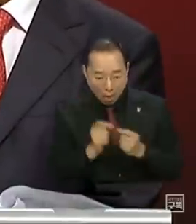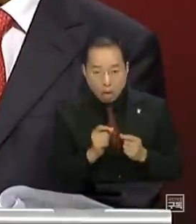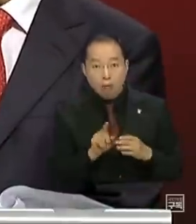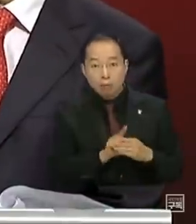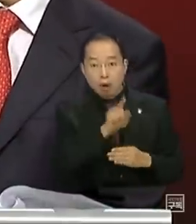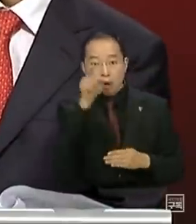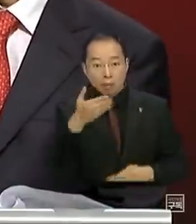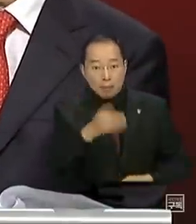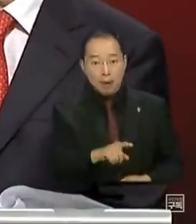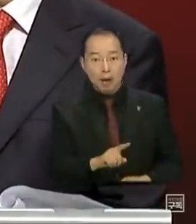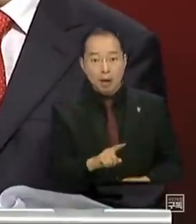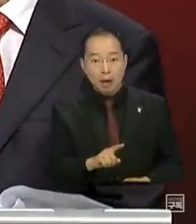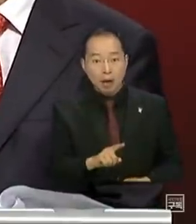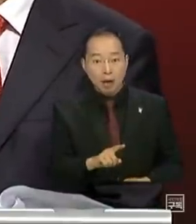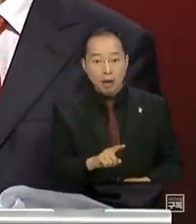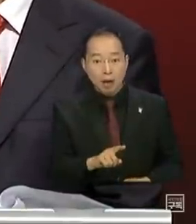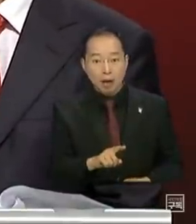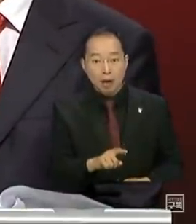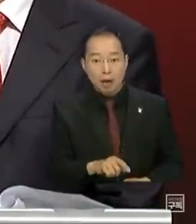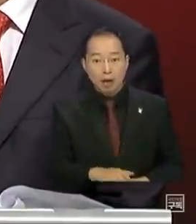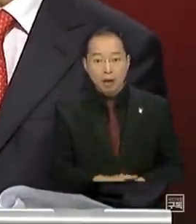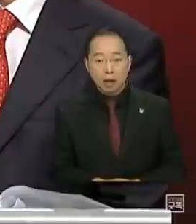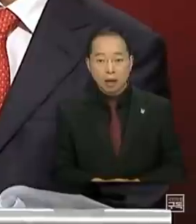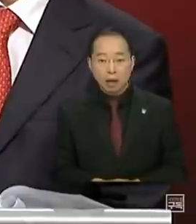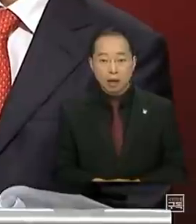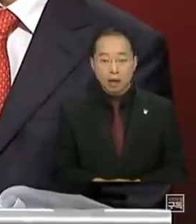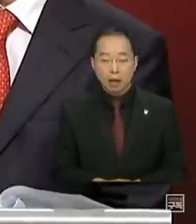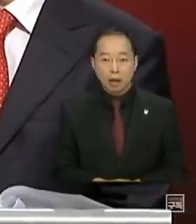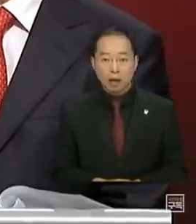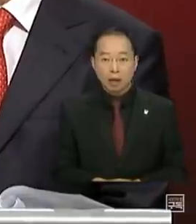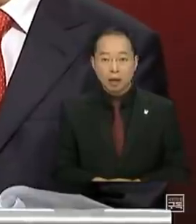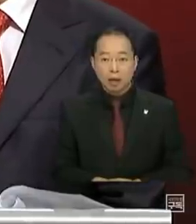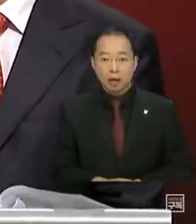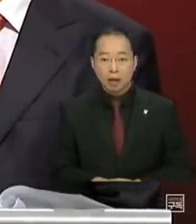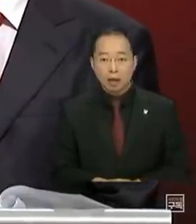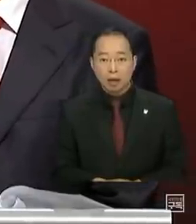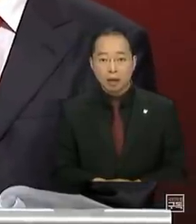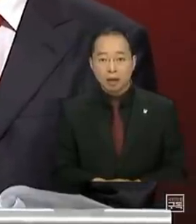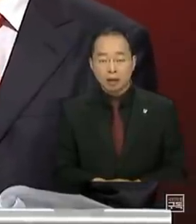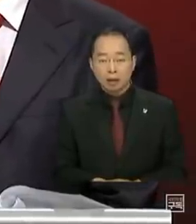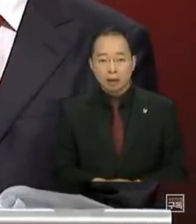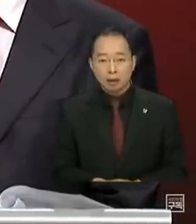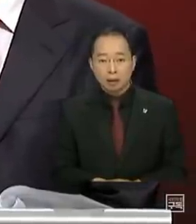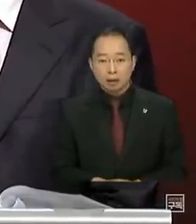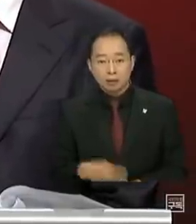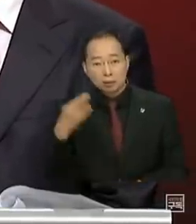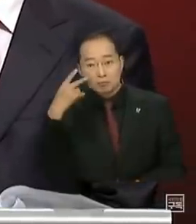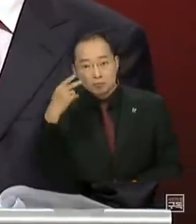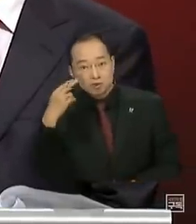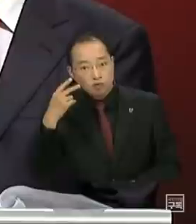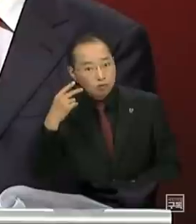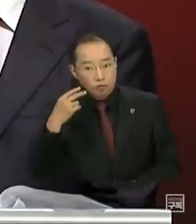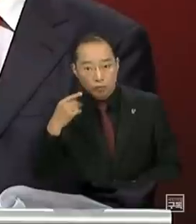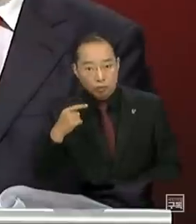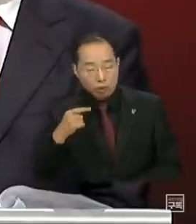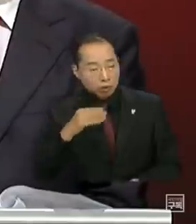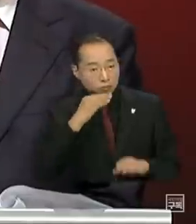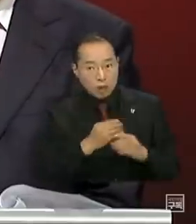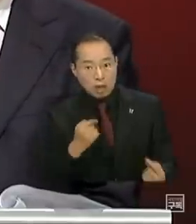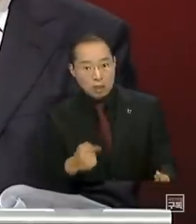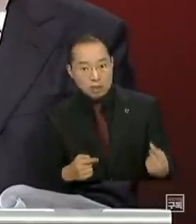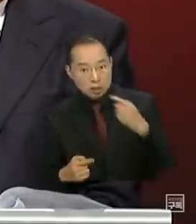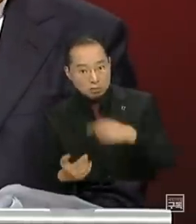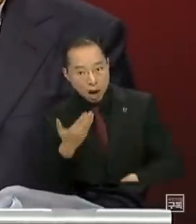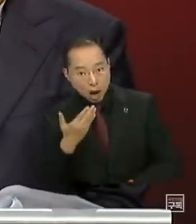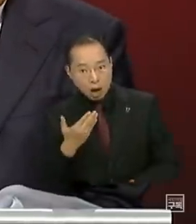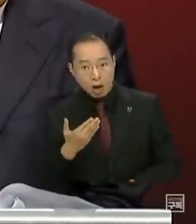뭡니까 확장 저지를 해주지 말자. 우리 본토가 지금 불바다가 되는 판인데 이게 해줄 수